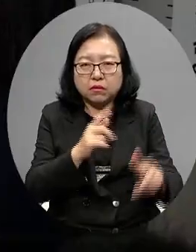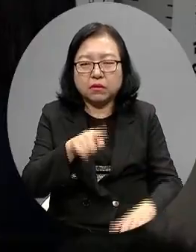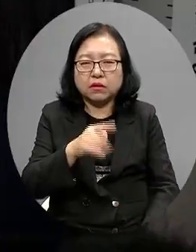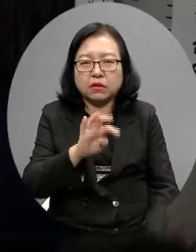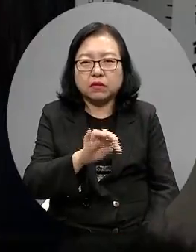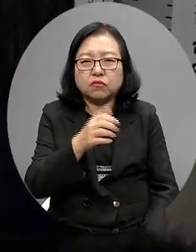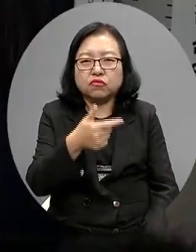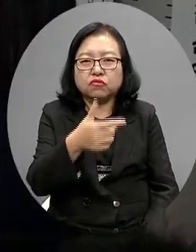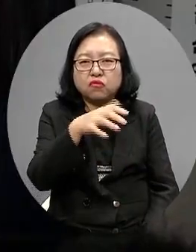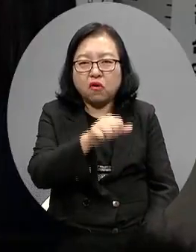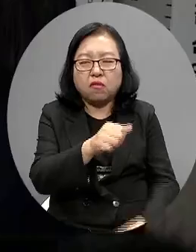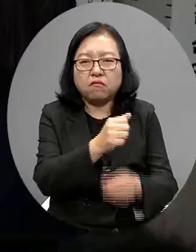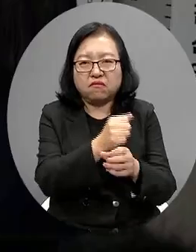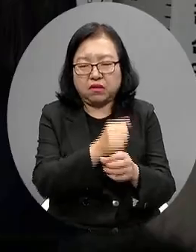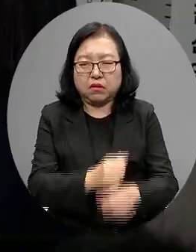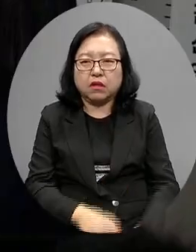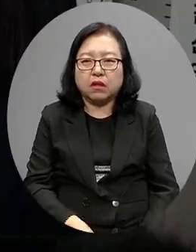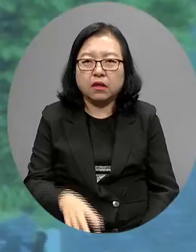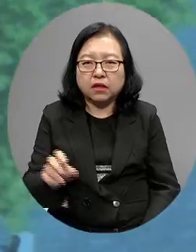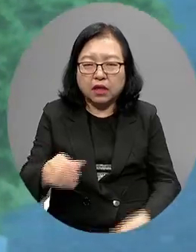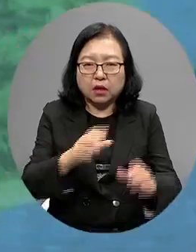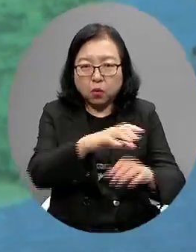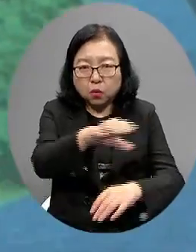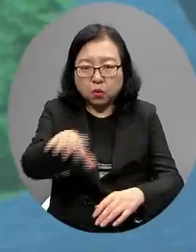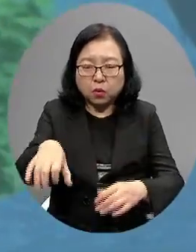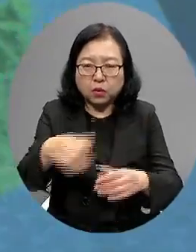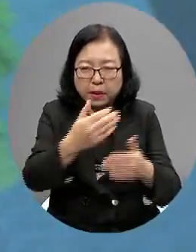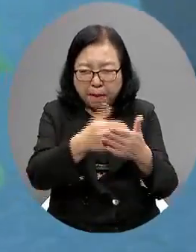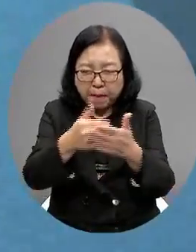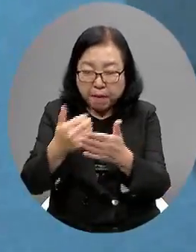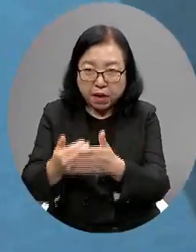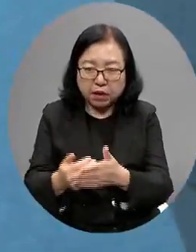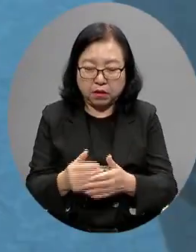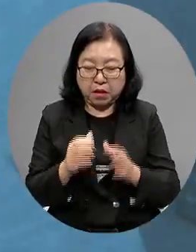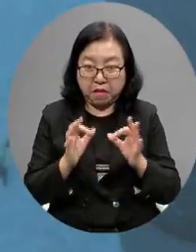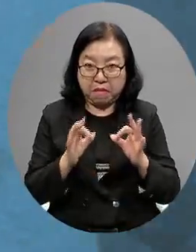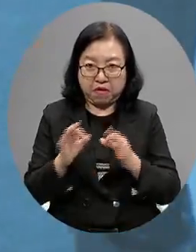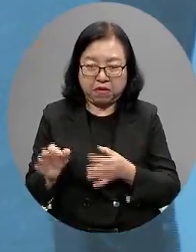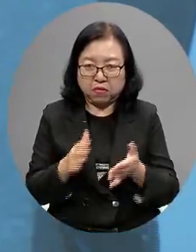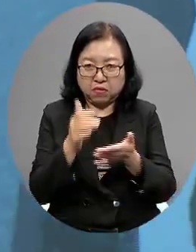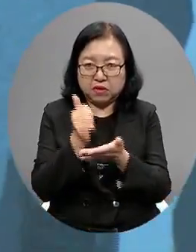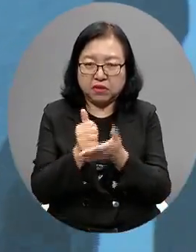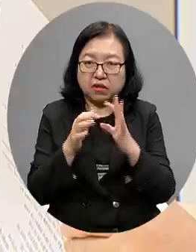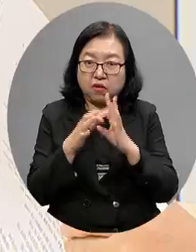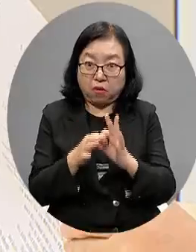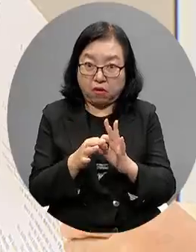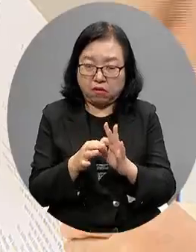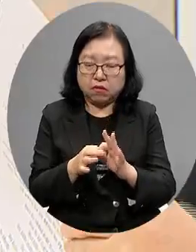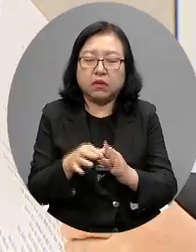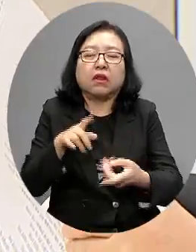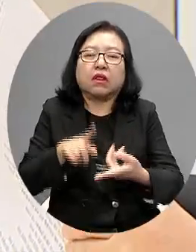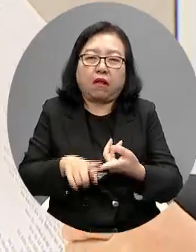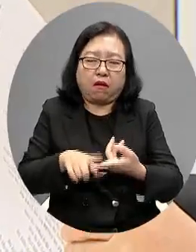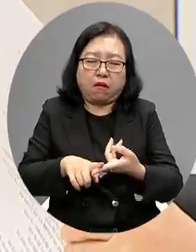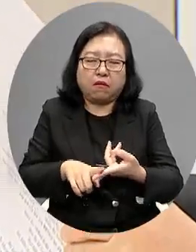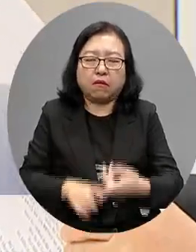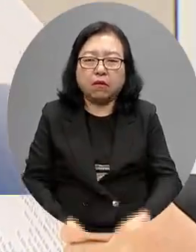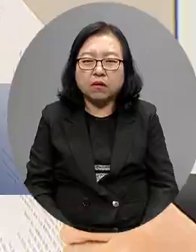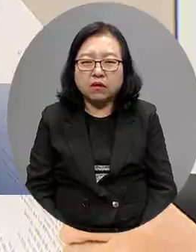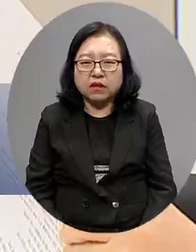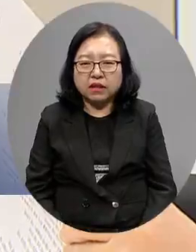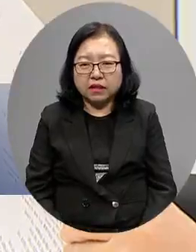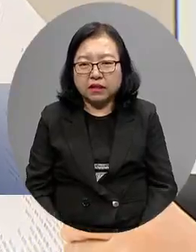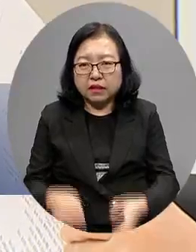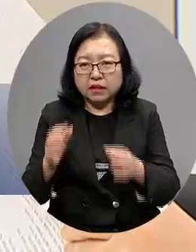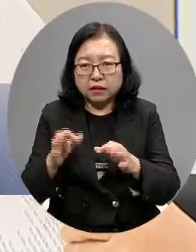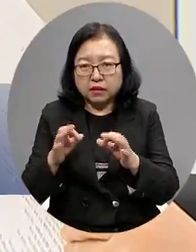편성했습니다 여기저기서 예산을 깎았지만 김지사 역점 사업은 그대로 추진하는 겁니다 저희 지사님이 여기